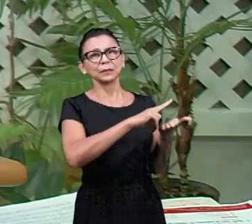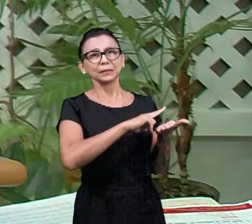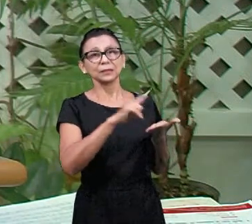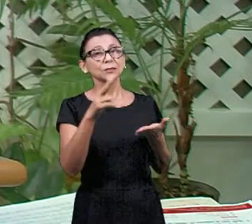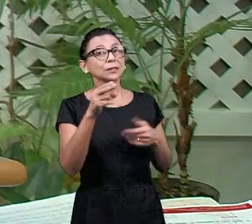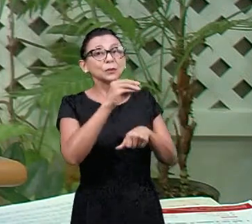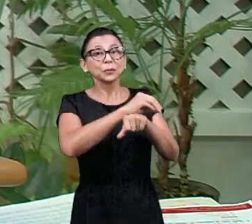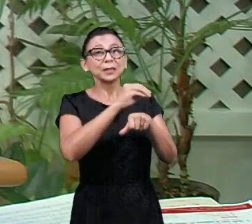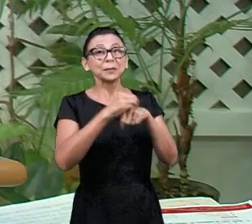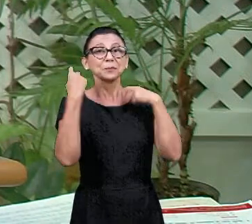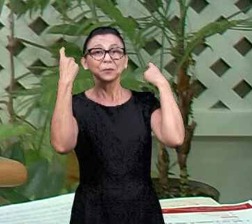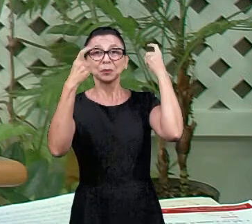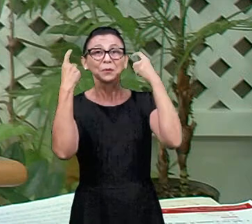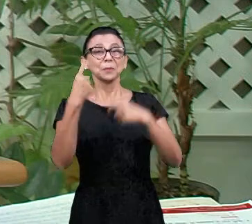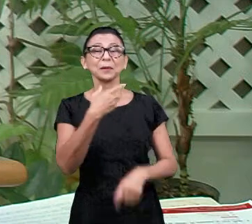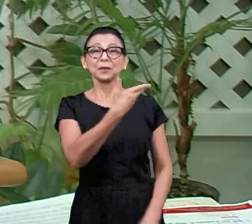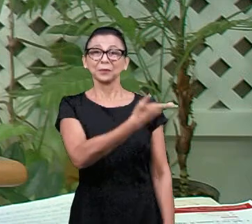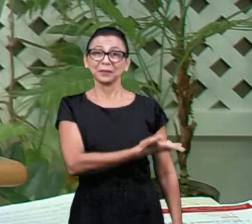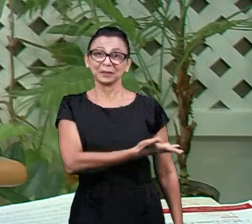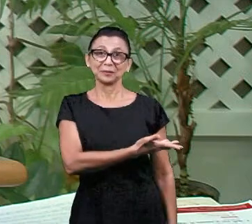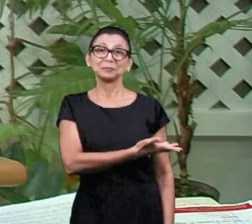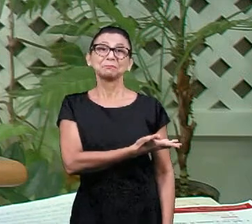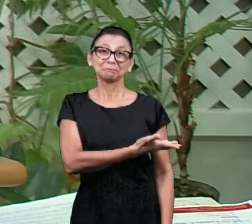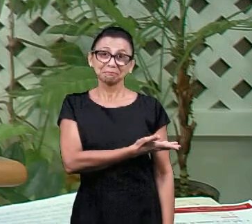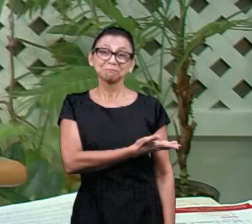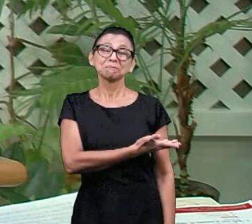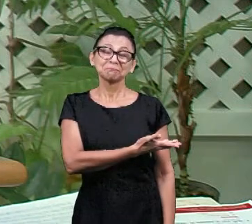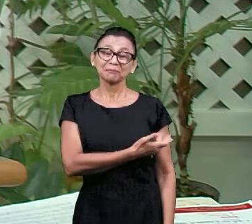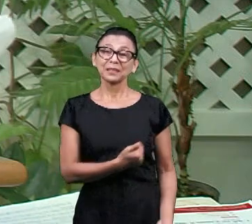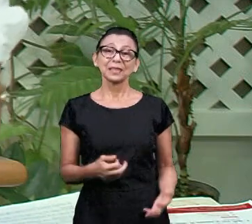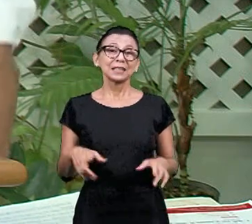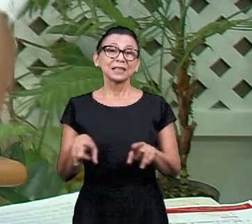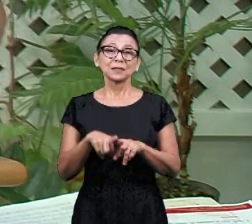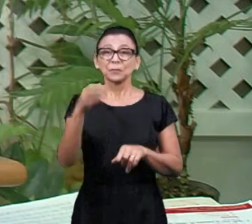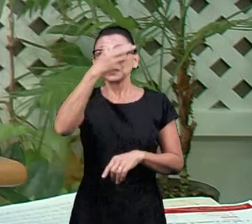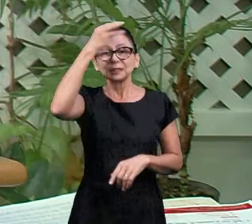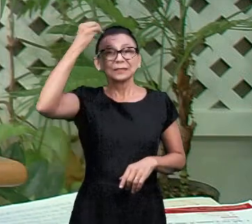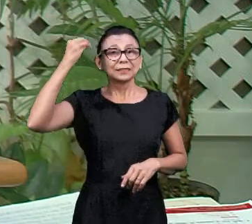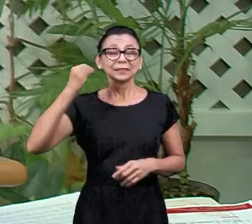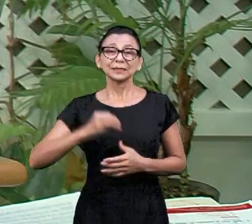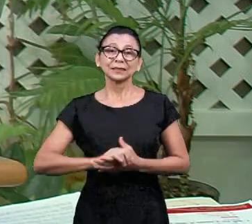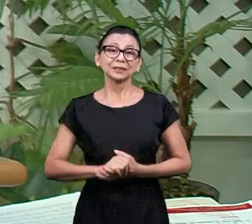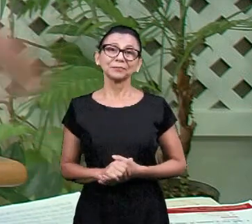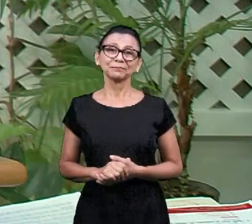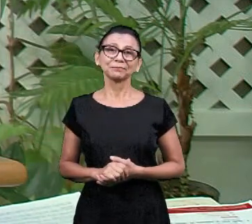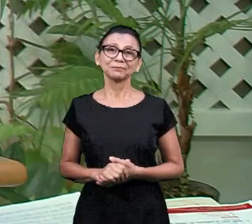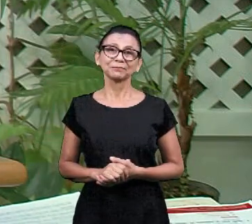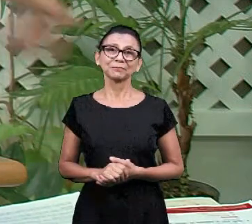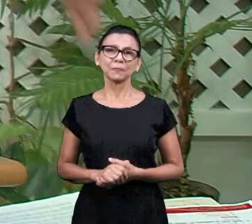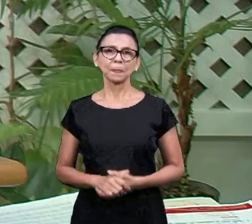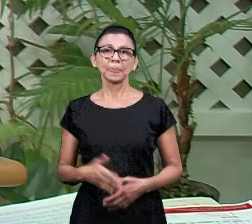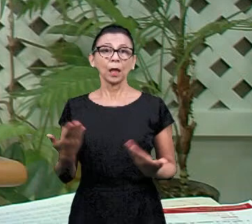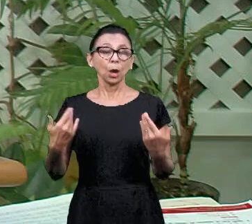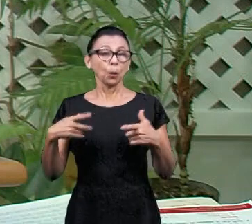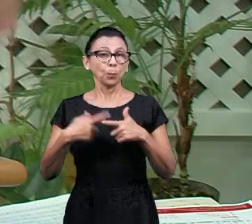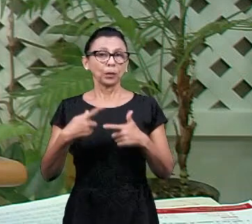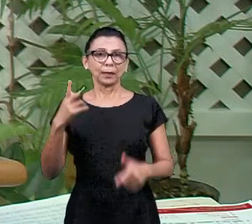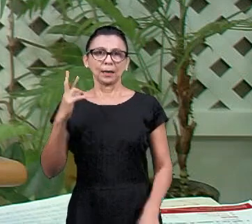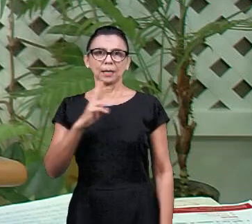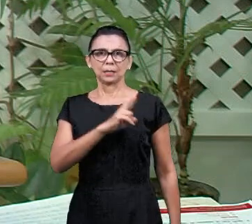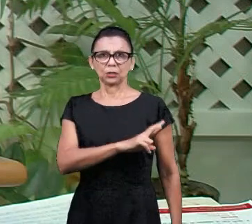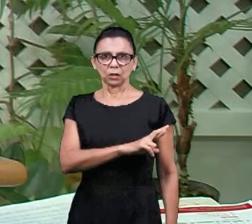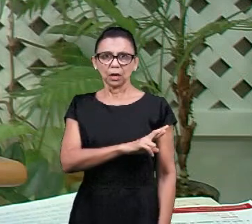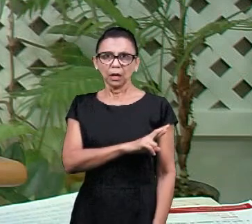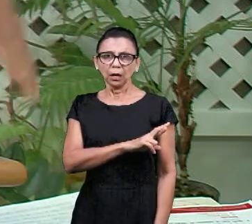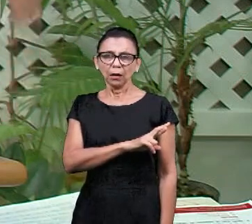Vous allez prendre soin de lui. Parce que beaucoup sont en train de mourir au bord du chemin. On passe, on s'en va. La religion est en train de passer.